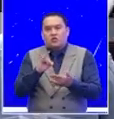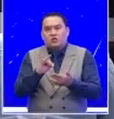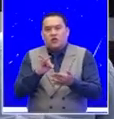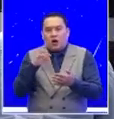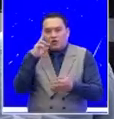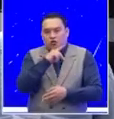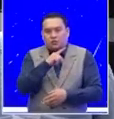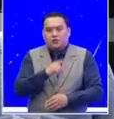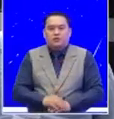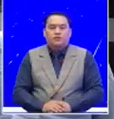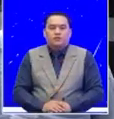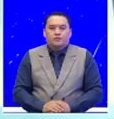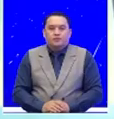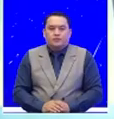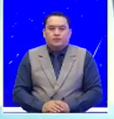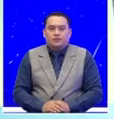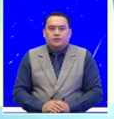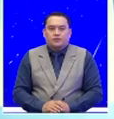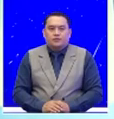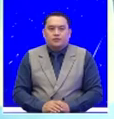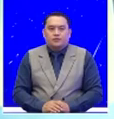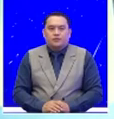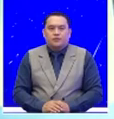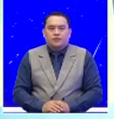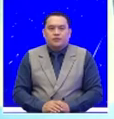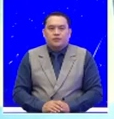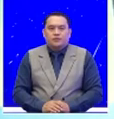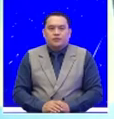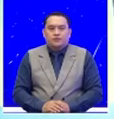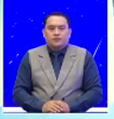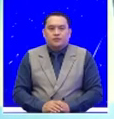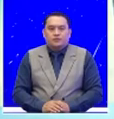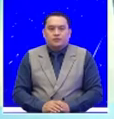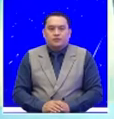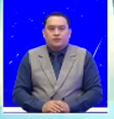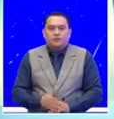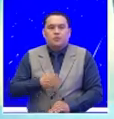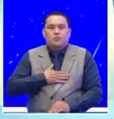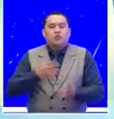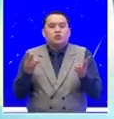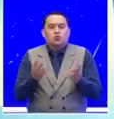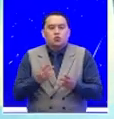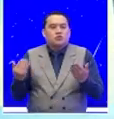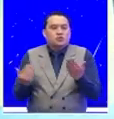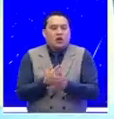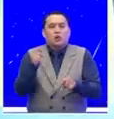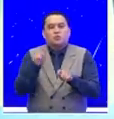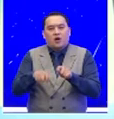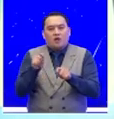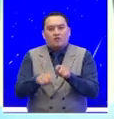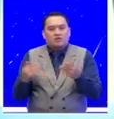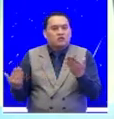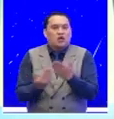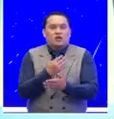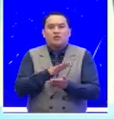допускают ошибки. Мы вынуждены перепроверять и отправлять